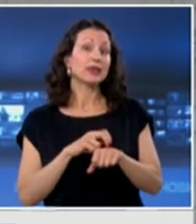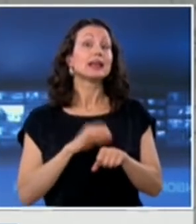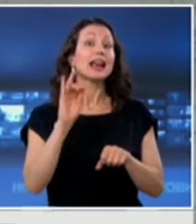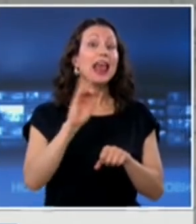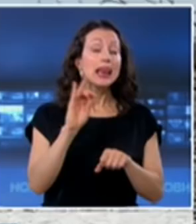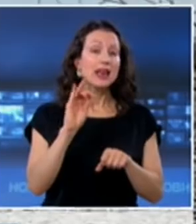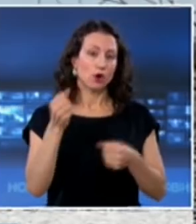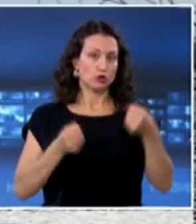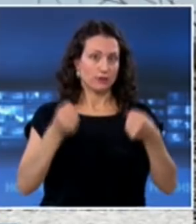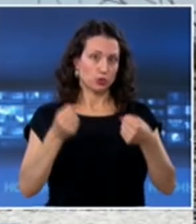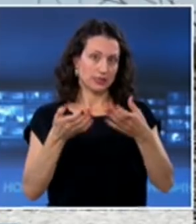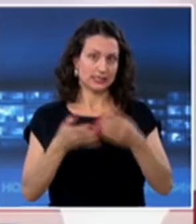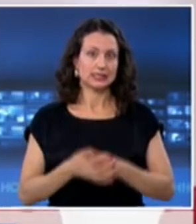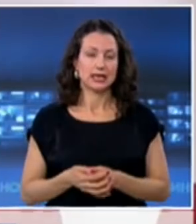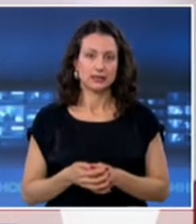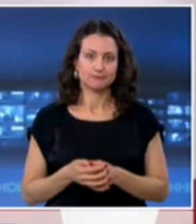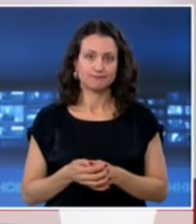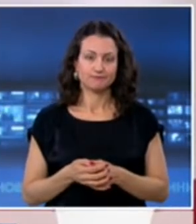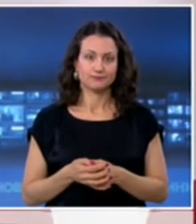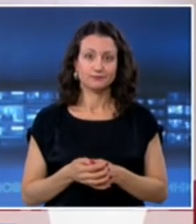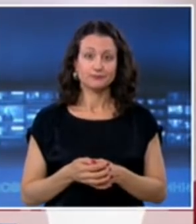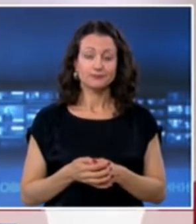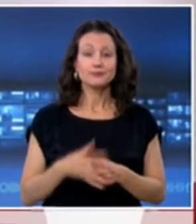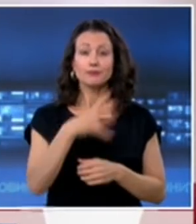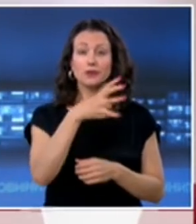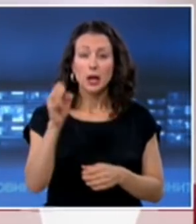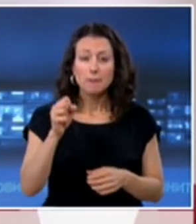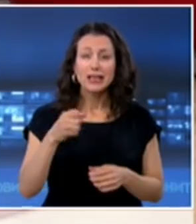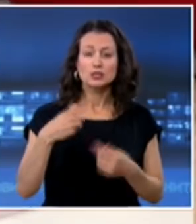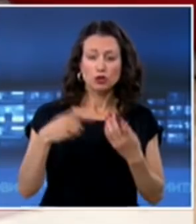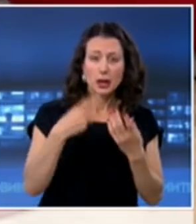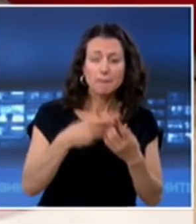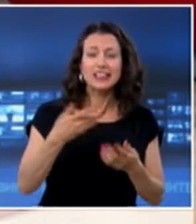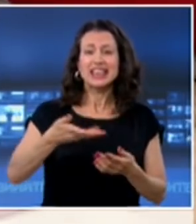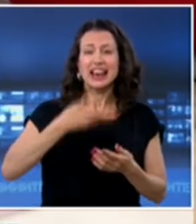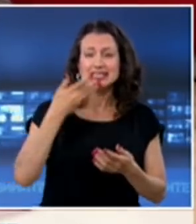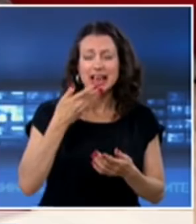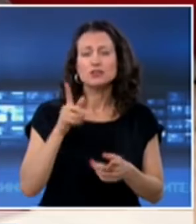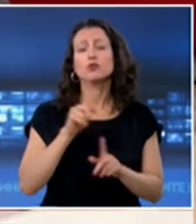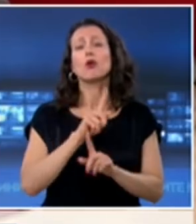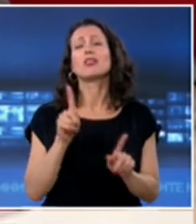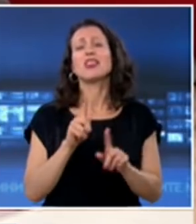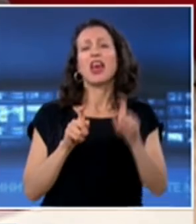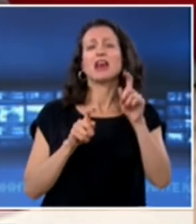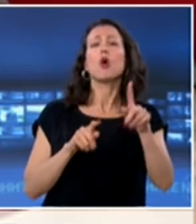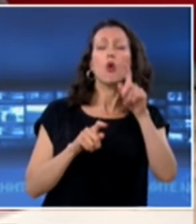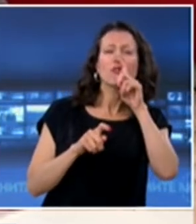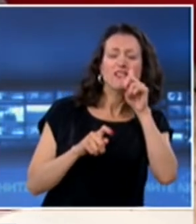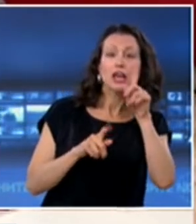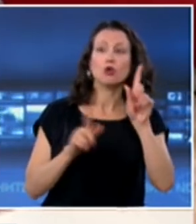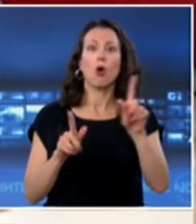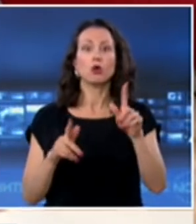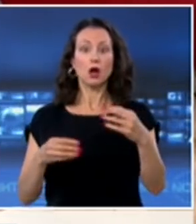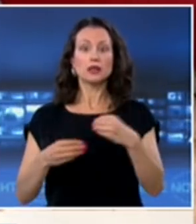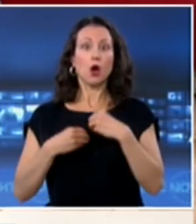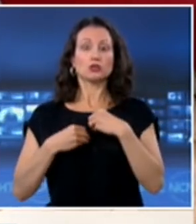карат внимателно. 500 пъти разказано не е като един път преживяно. Ти трябва да носиш отговорност за всички около тебе. Всички носят